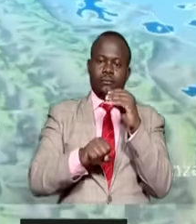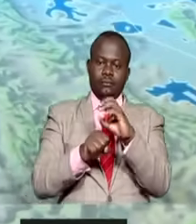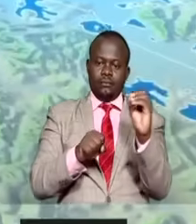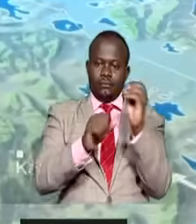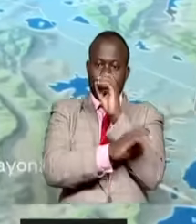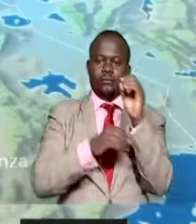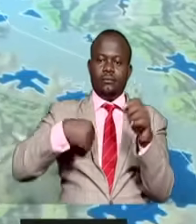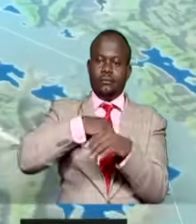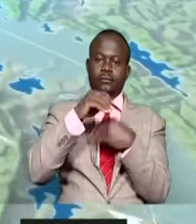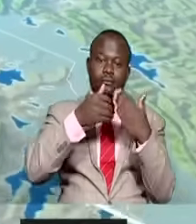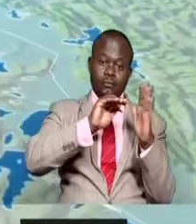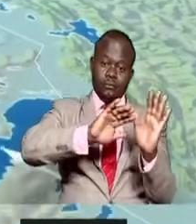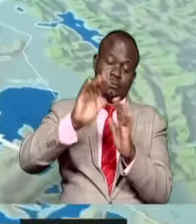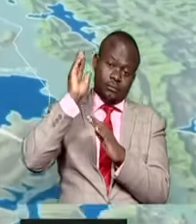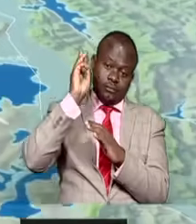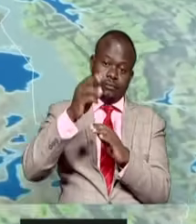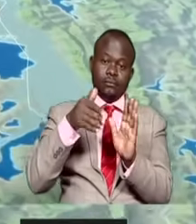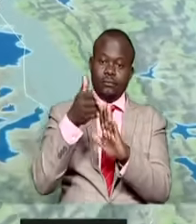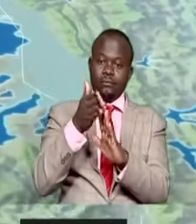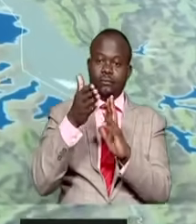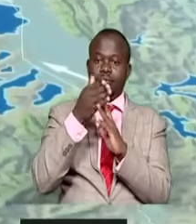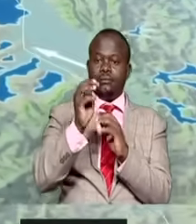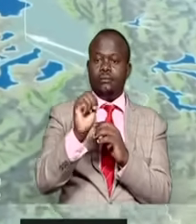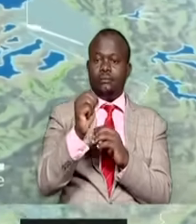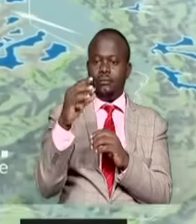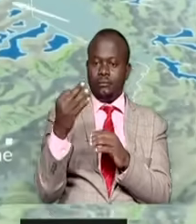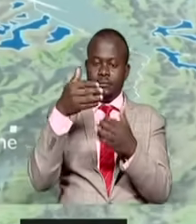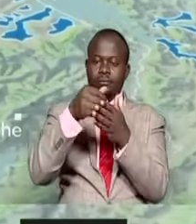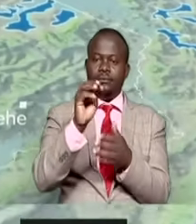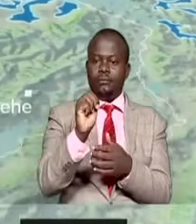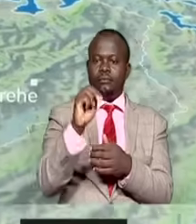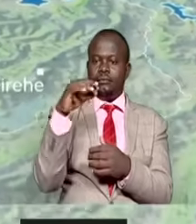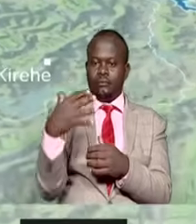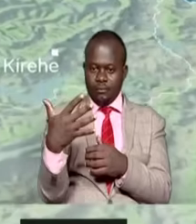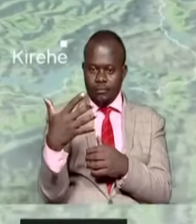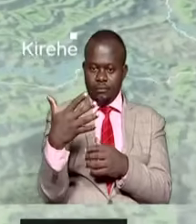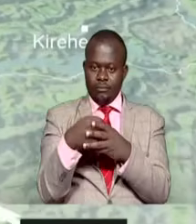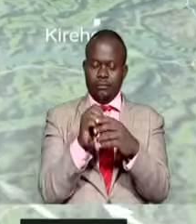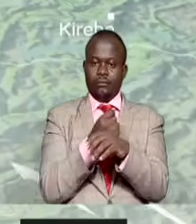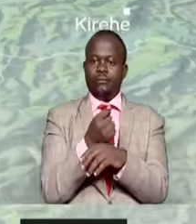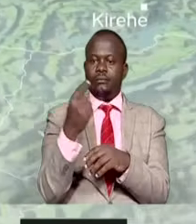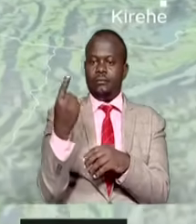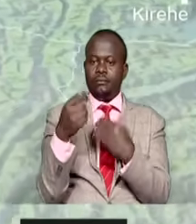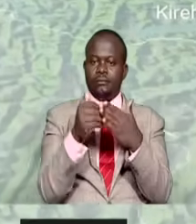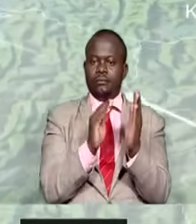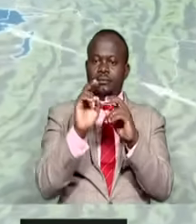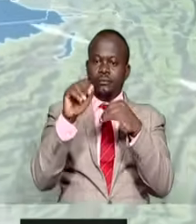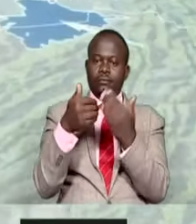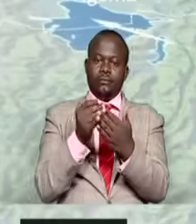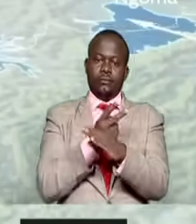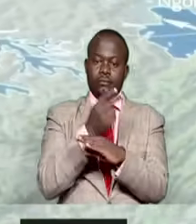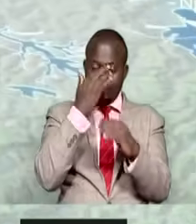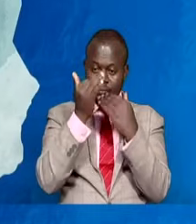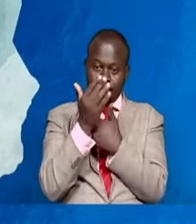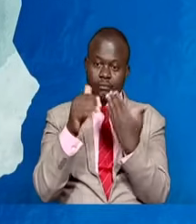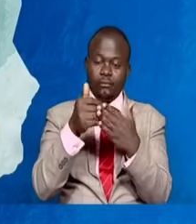bw'igihugu cyacu umuyaga ukazaba ufite umuvuduko hagati ya metero 3 kugeza kuri metero 5 mu isagonda biteganyijwe ko mu masaha ya mu